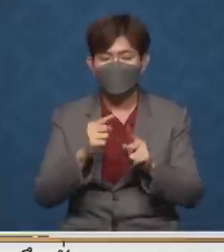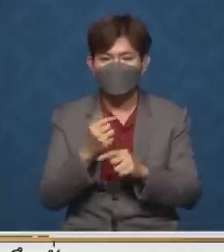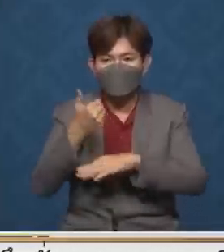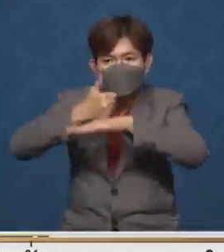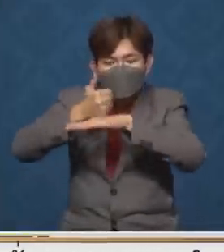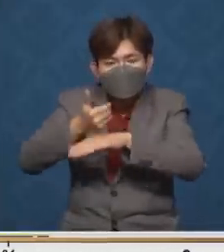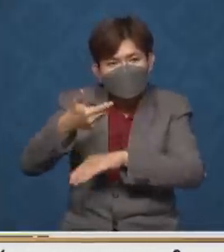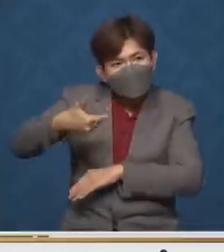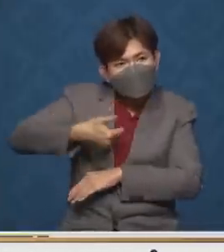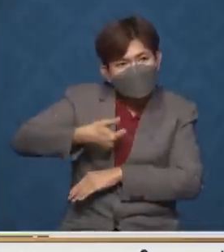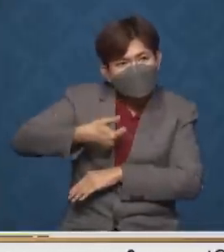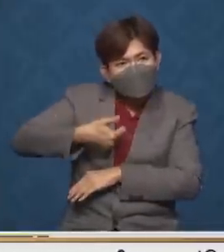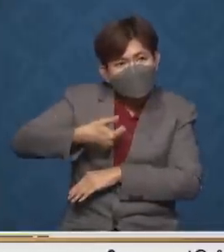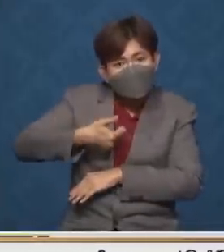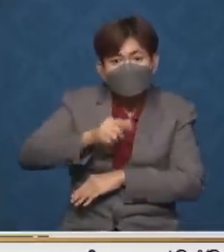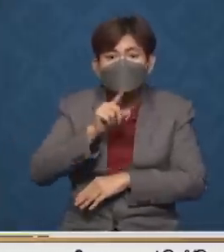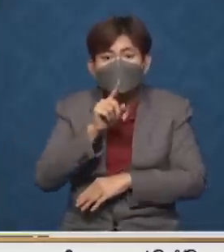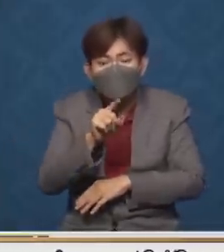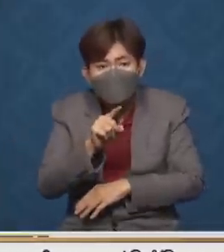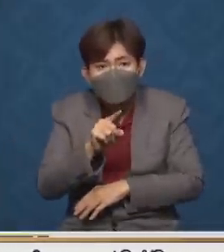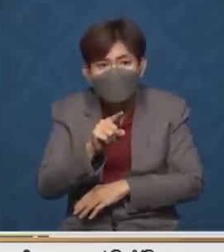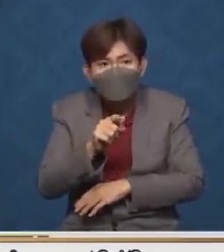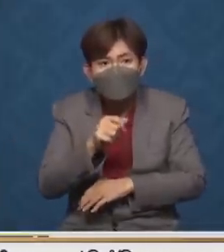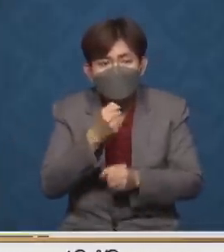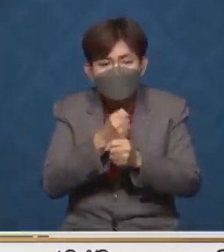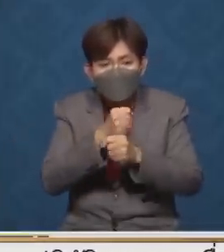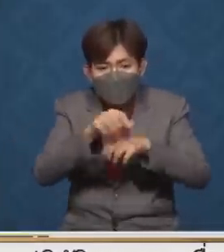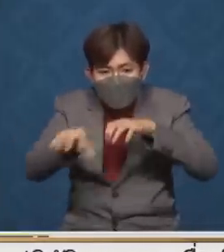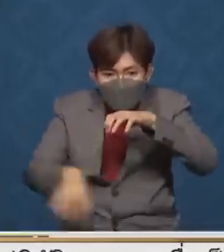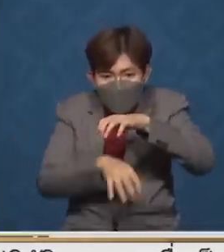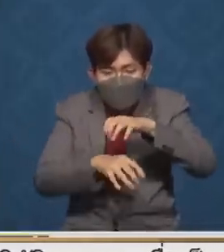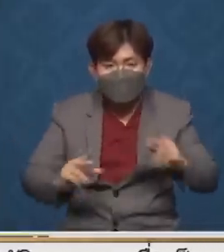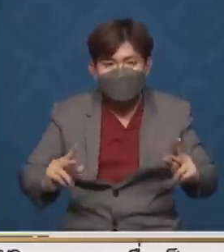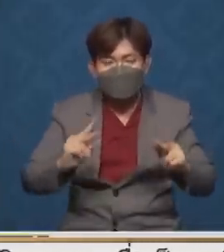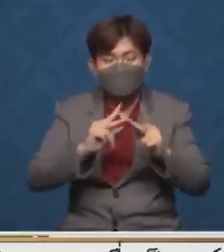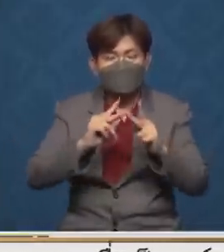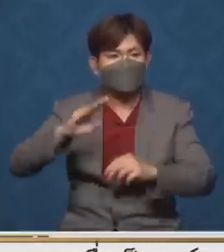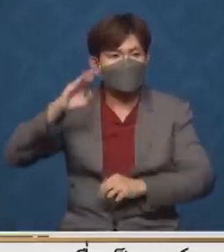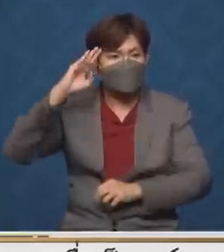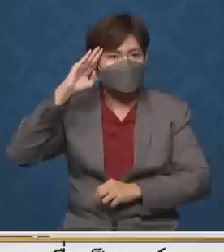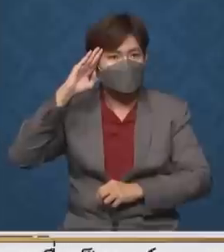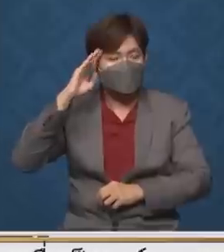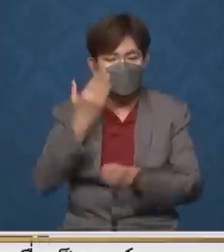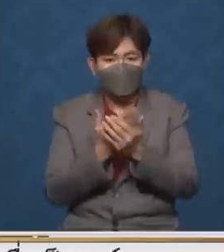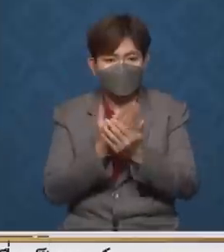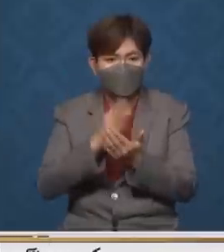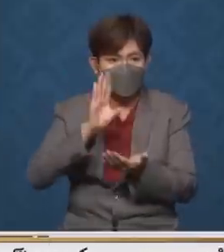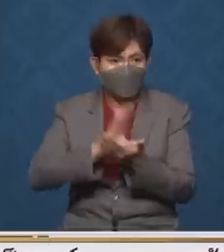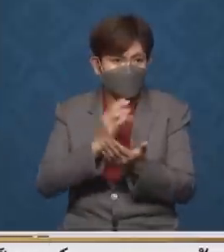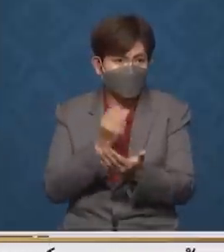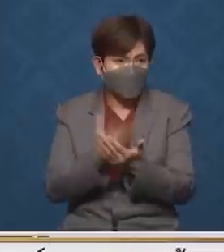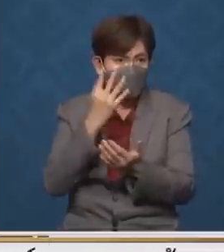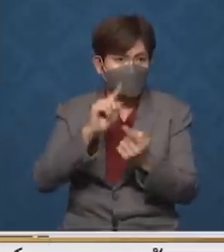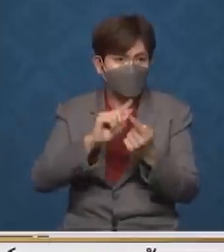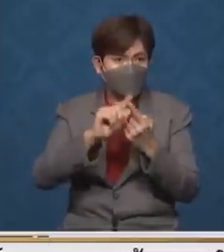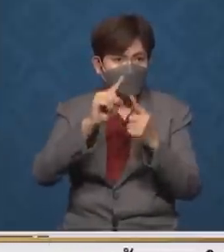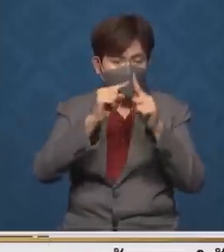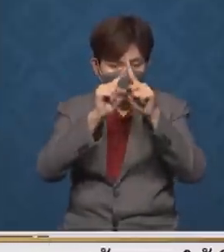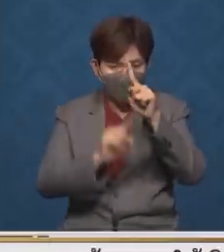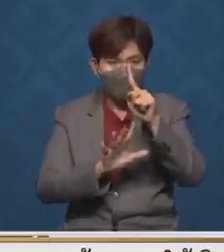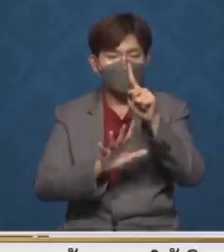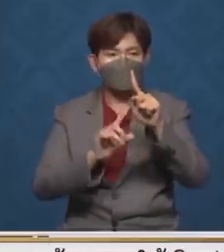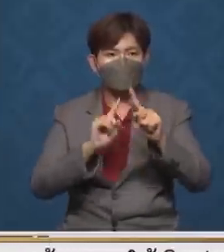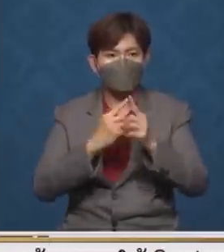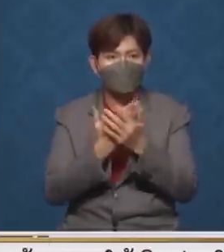ประานครันี่หนวยงาน ใต้กระสวงกลาหมซึเป็งบประมาณ Top Five ของประเทศได้เงินเป็แสนลาน